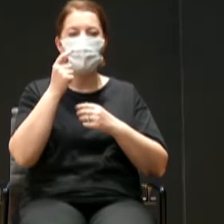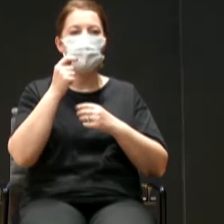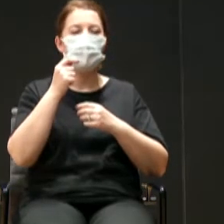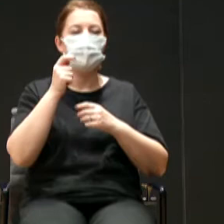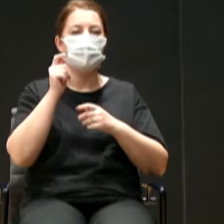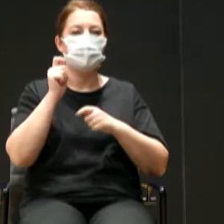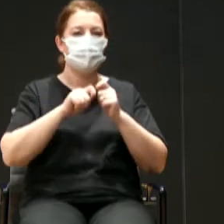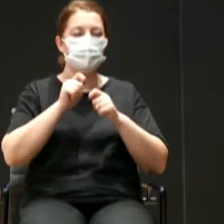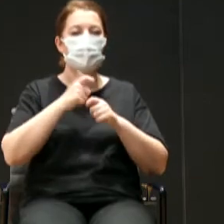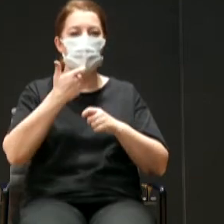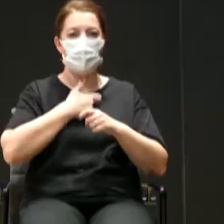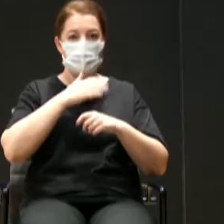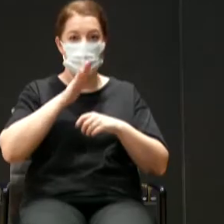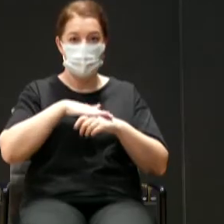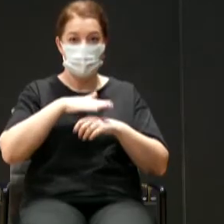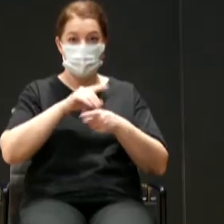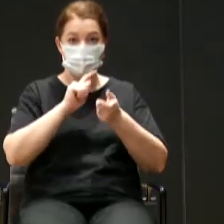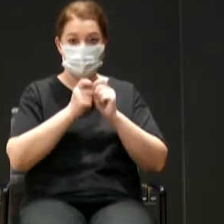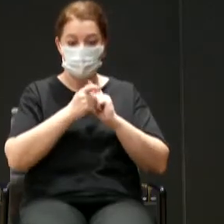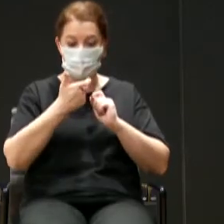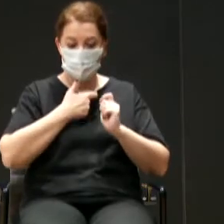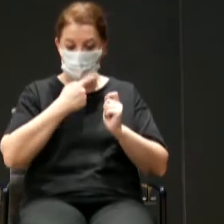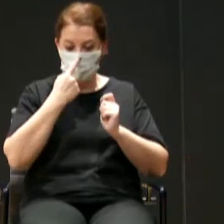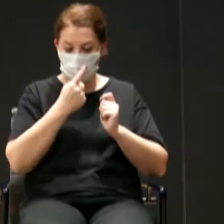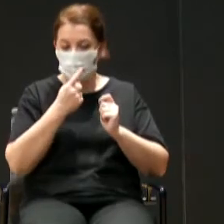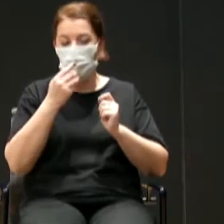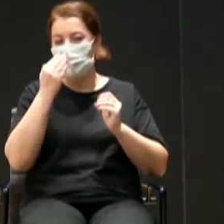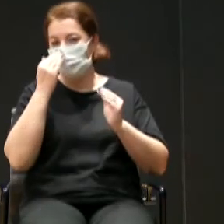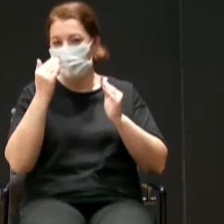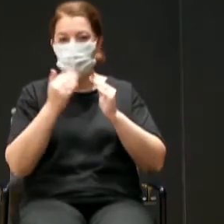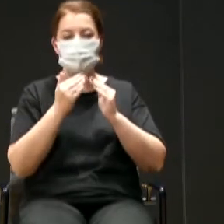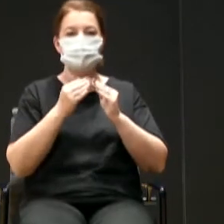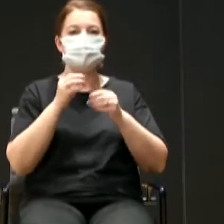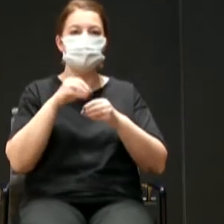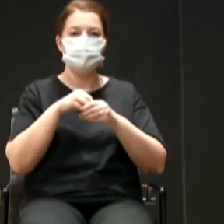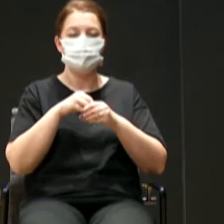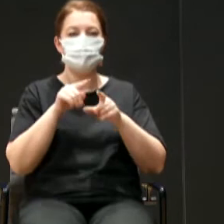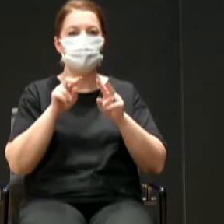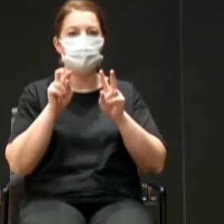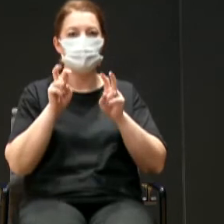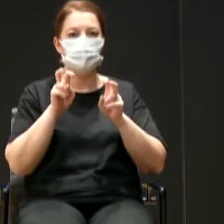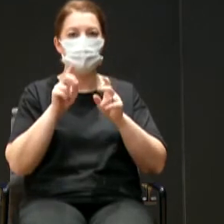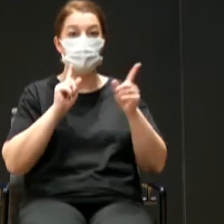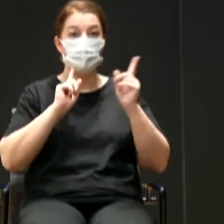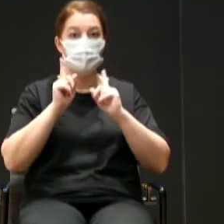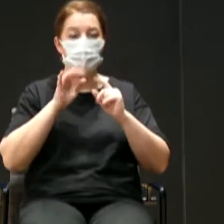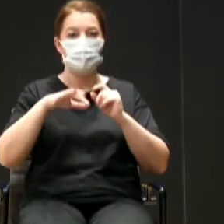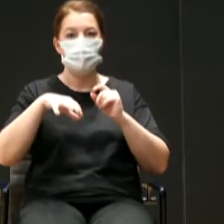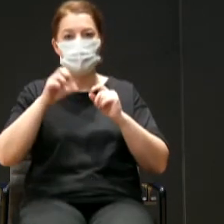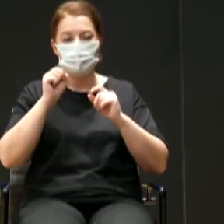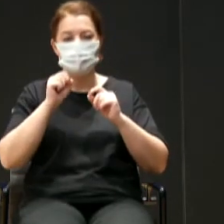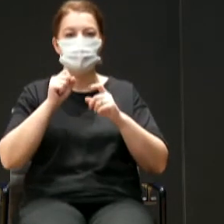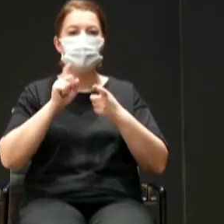bir değişikliğin yönetmeliğe uyarlanması için geldi arkadaşlar madde. Evet, konunun hukuk komisyonu